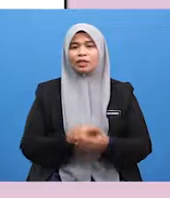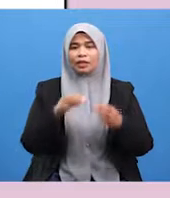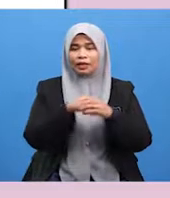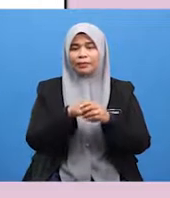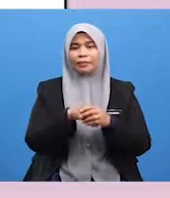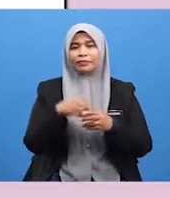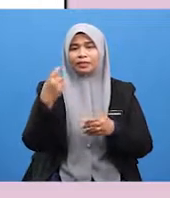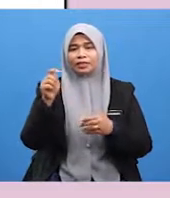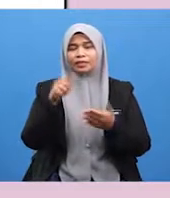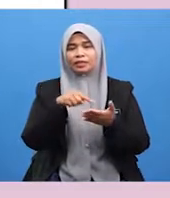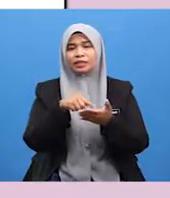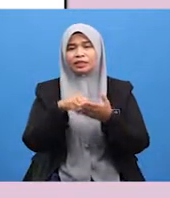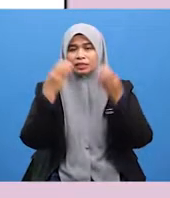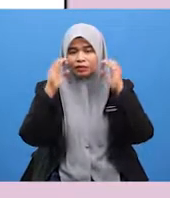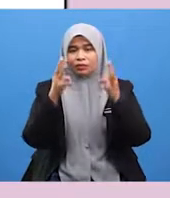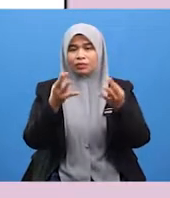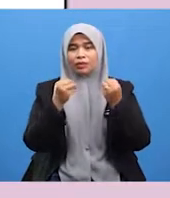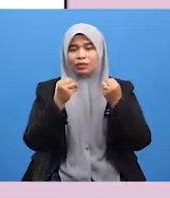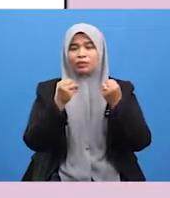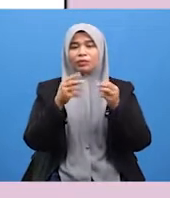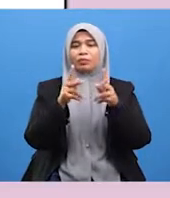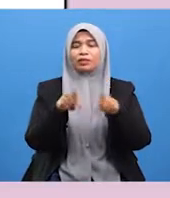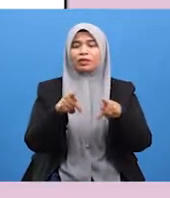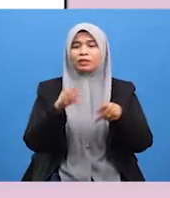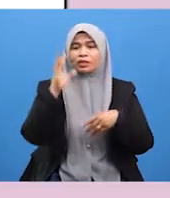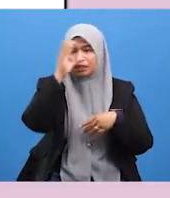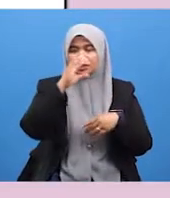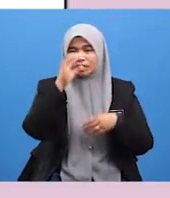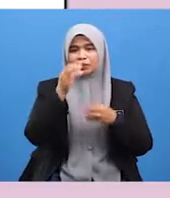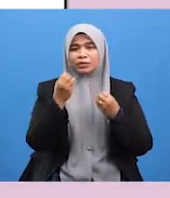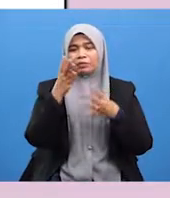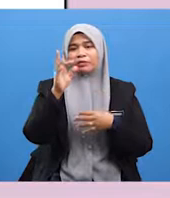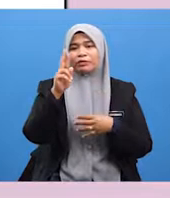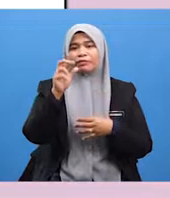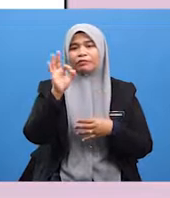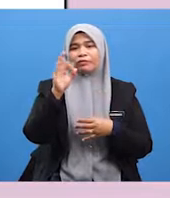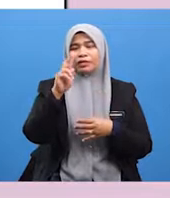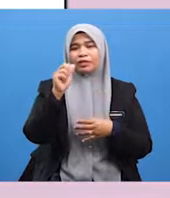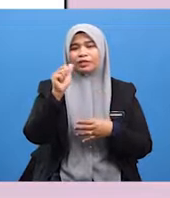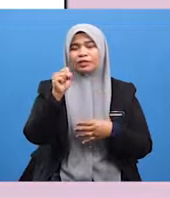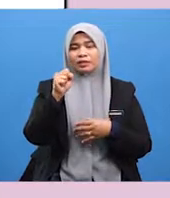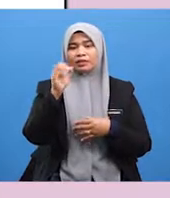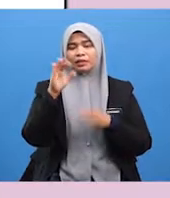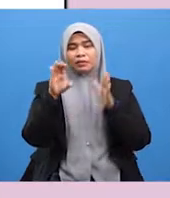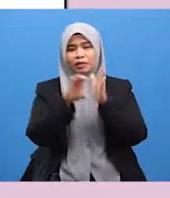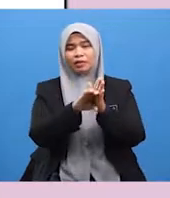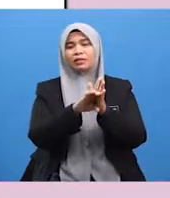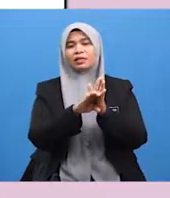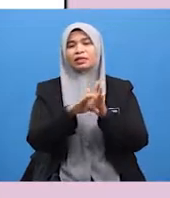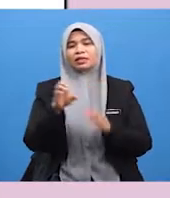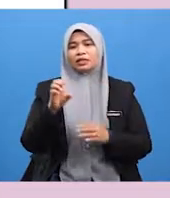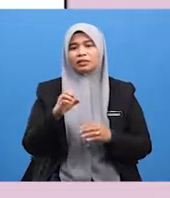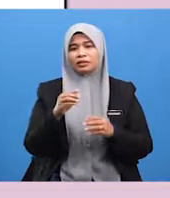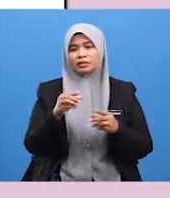Menerusi peristiwa tersebut, cikgu mahu para pelajar mencari beberapa frasa yang menggambarkan jati diri